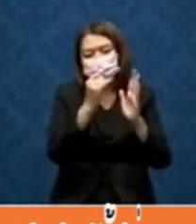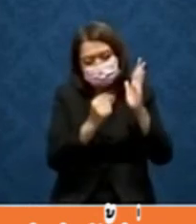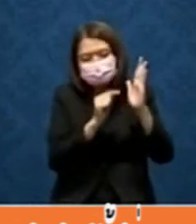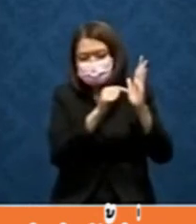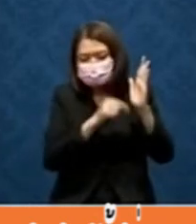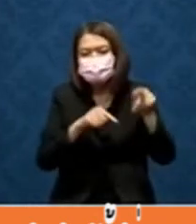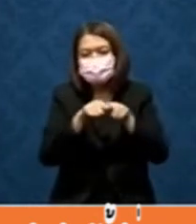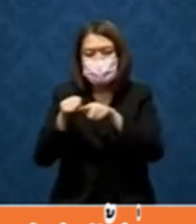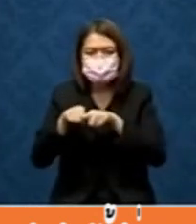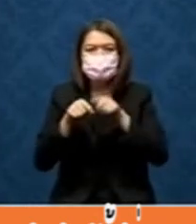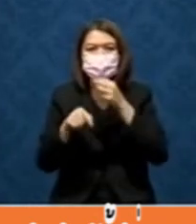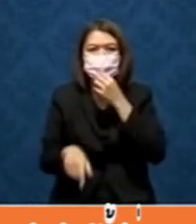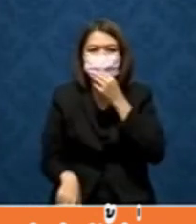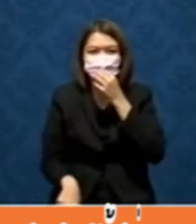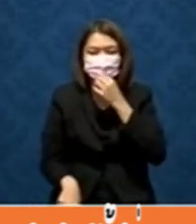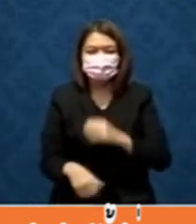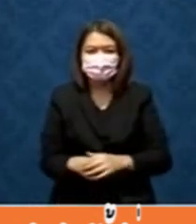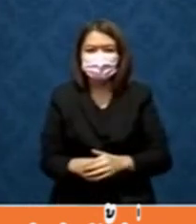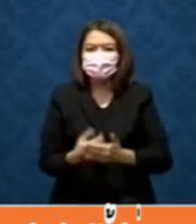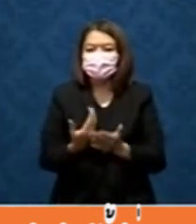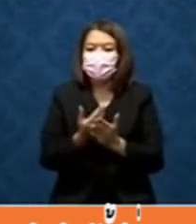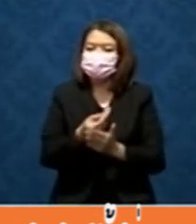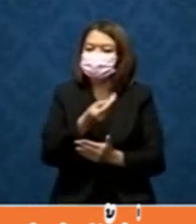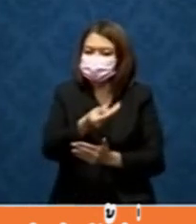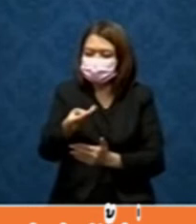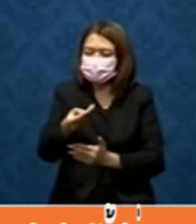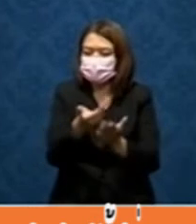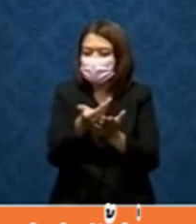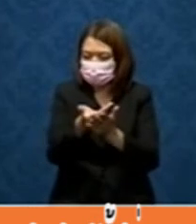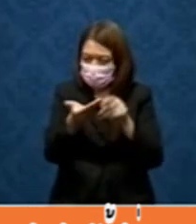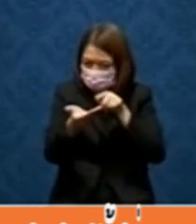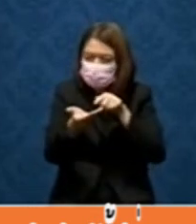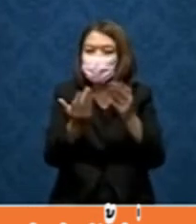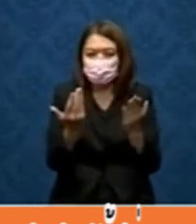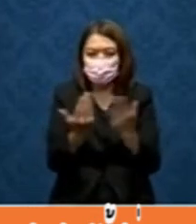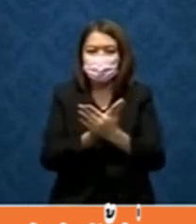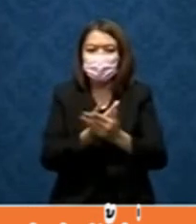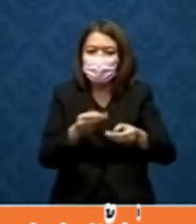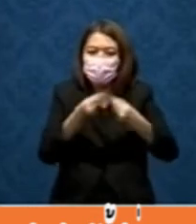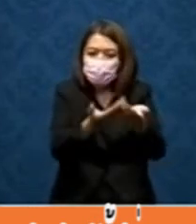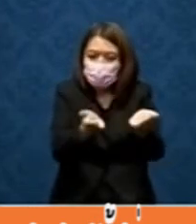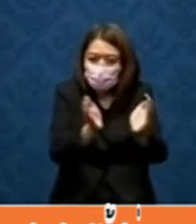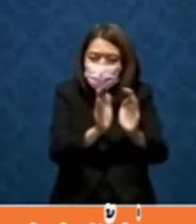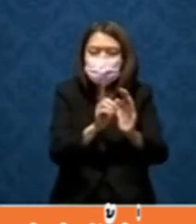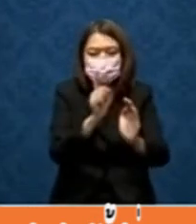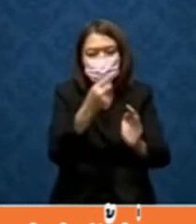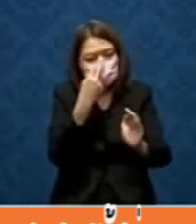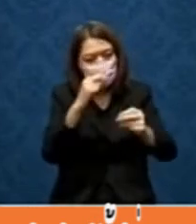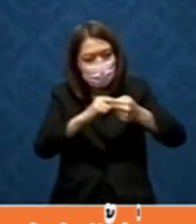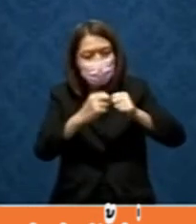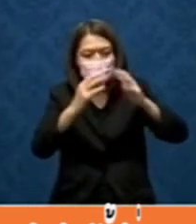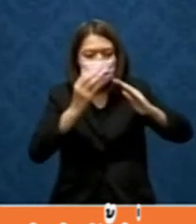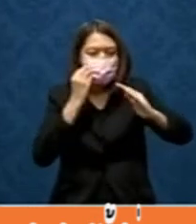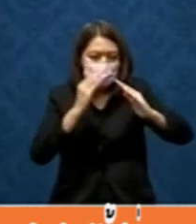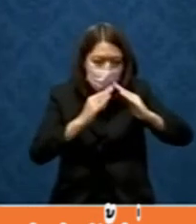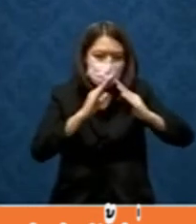หวดอนๆ ก็ค้ายคิมกัน2 งอนเชอเชอ่็นนอนเชอเชอที่จ่าย technological ถึคามเป็จร